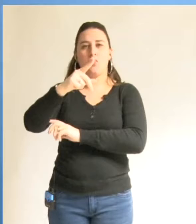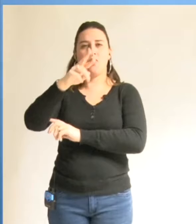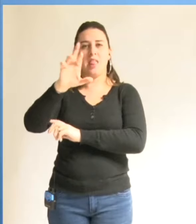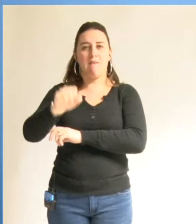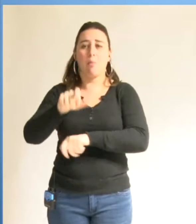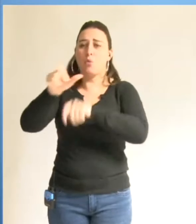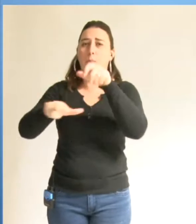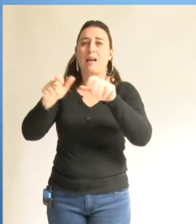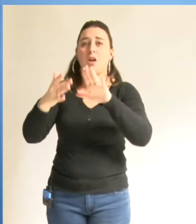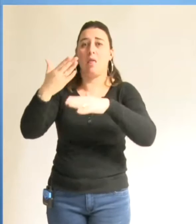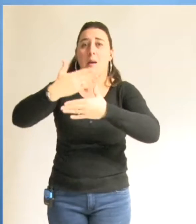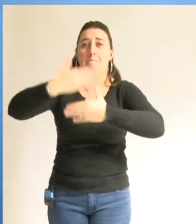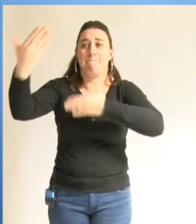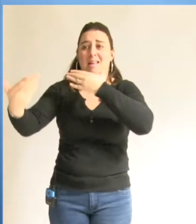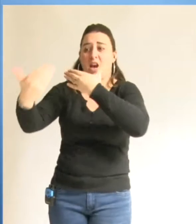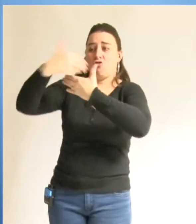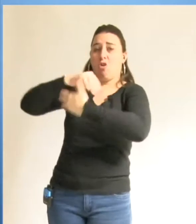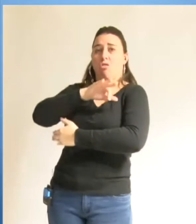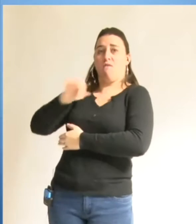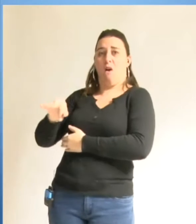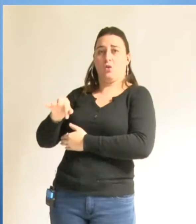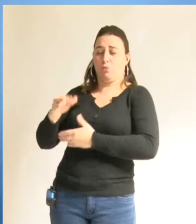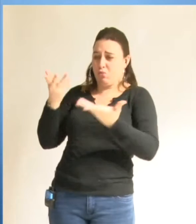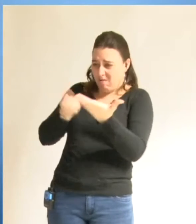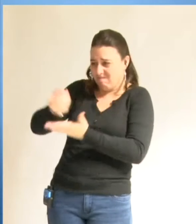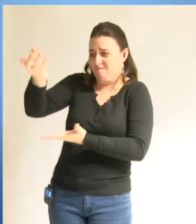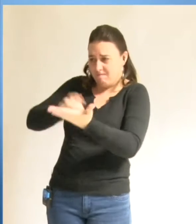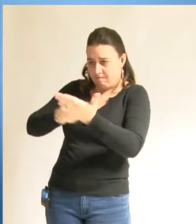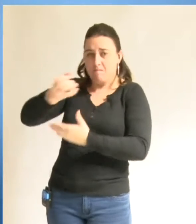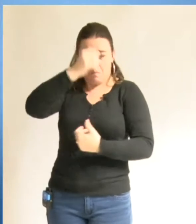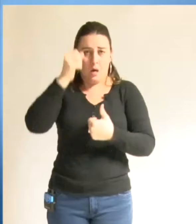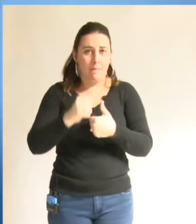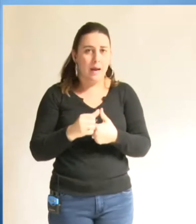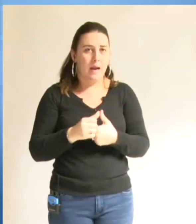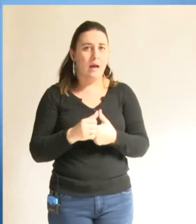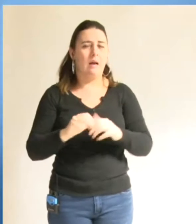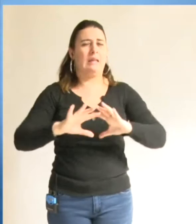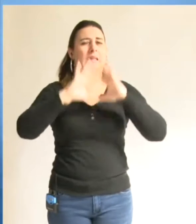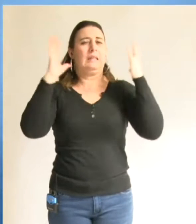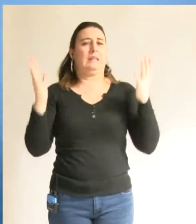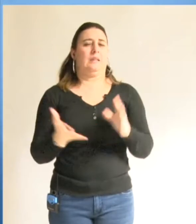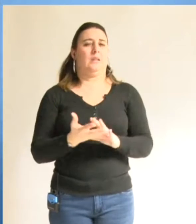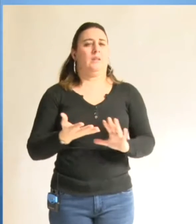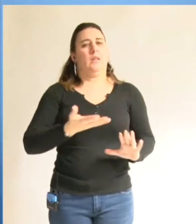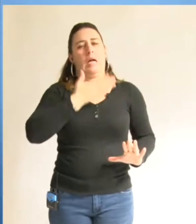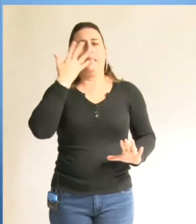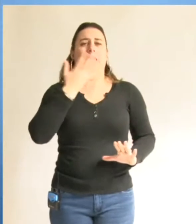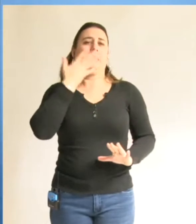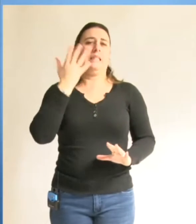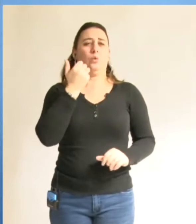migrants. Et je veux dire que tout ce discours que vous